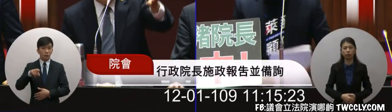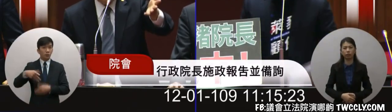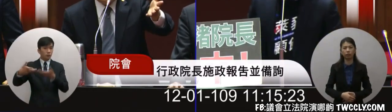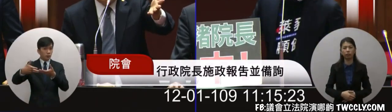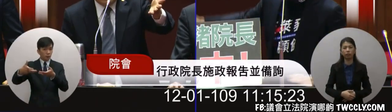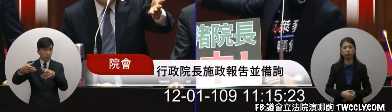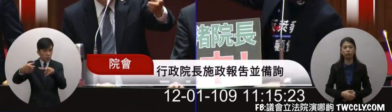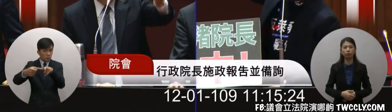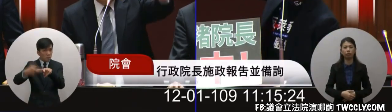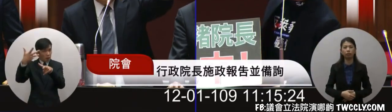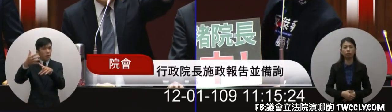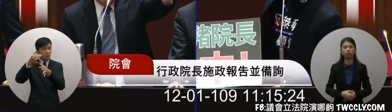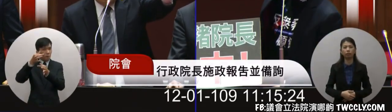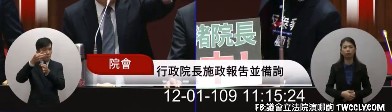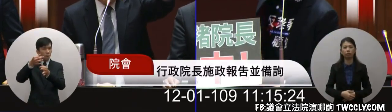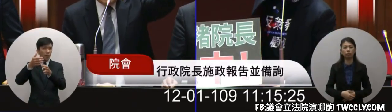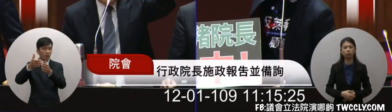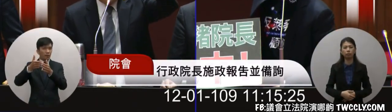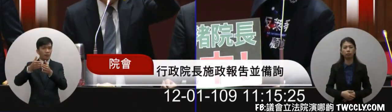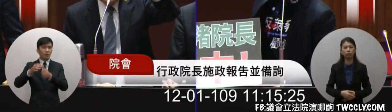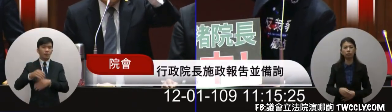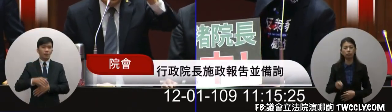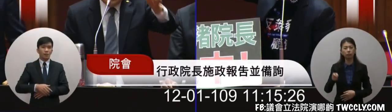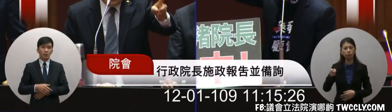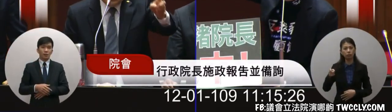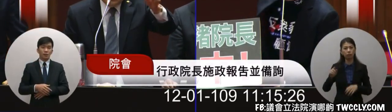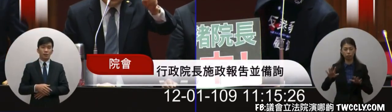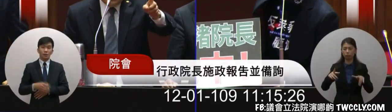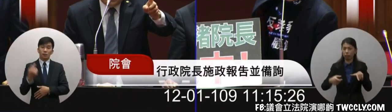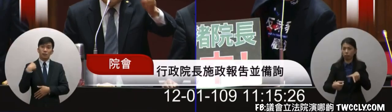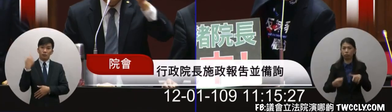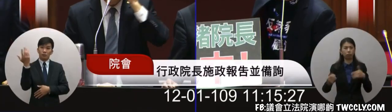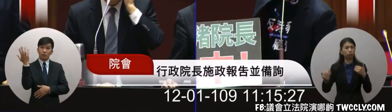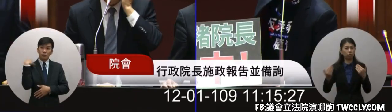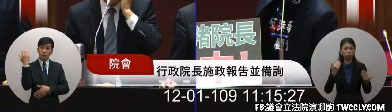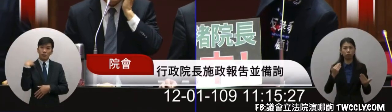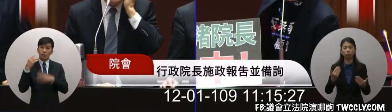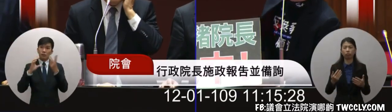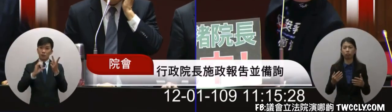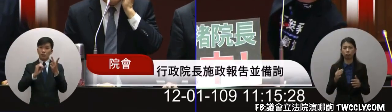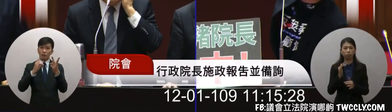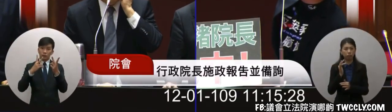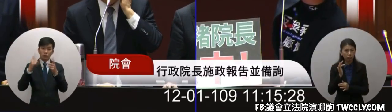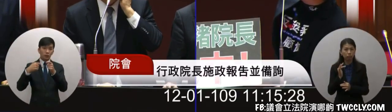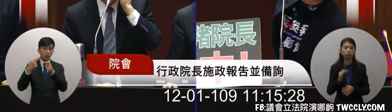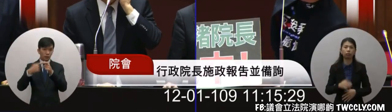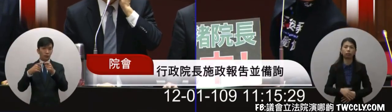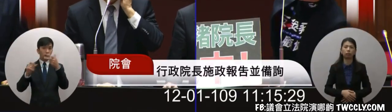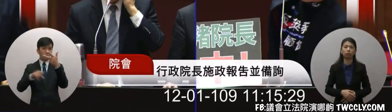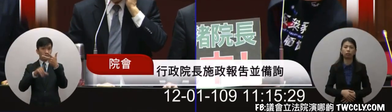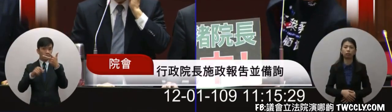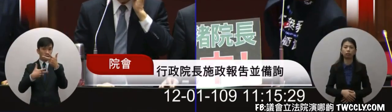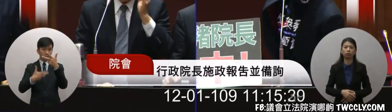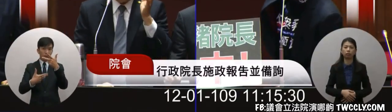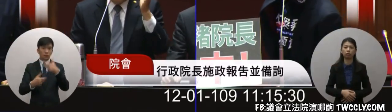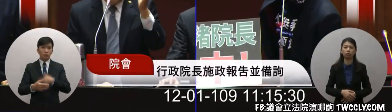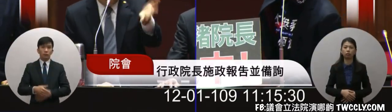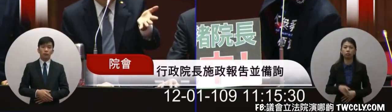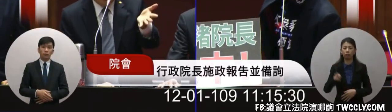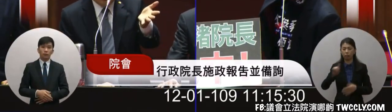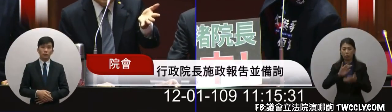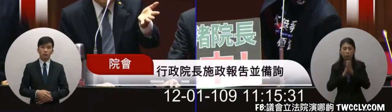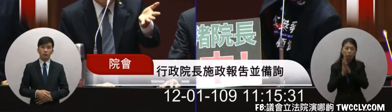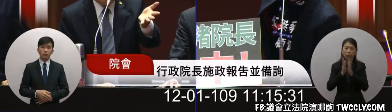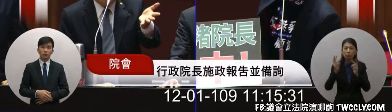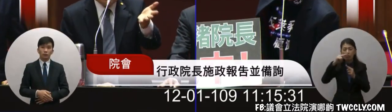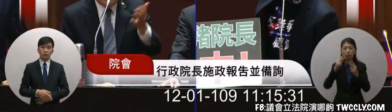露完整 嘛？所以 你揭露完整了。2012年， 这哪里不完整？这个照片哪里不完？我有哪里变造吗？